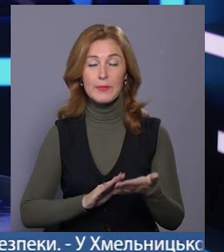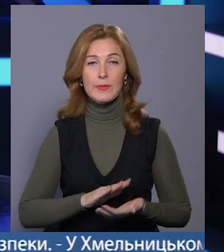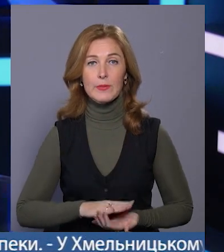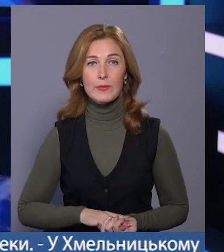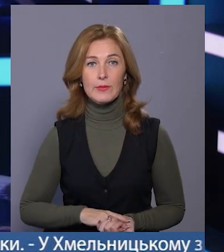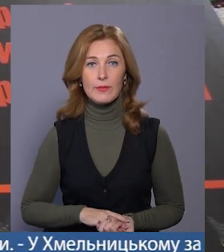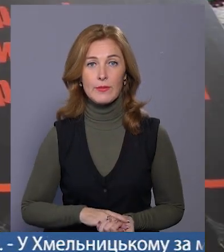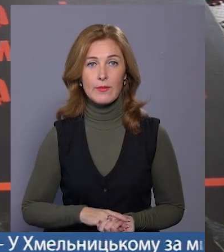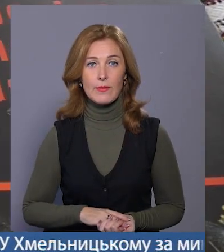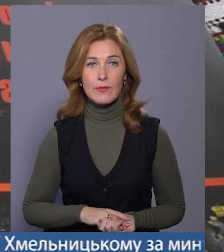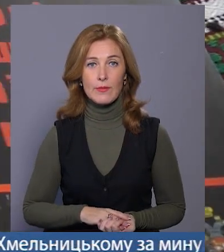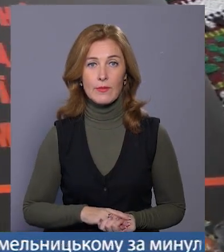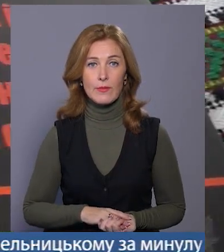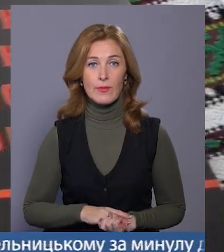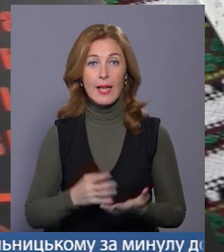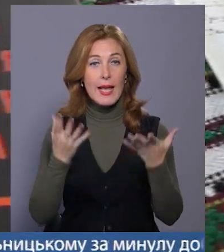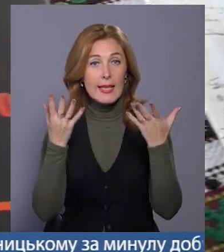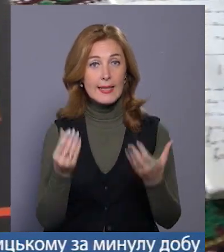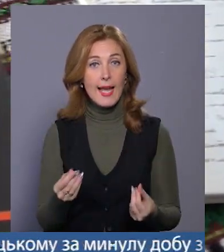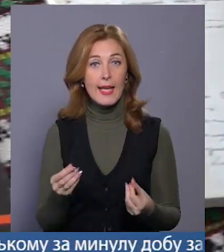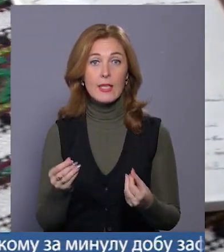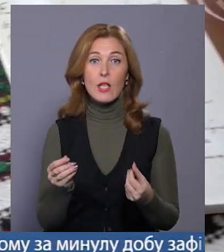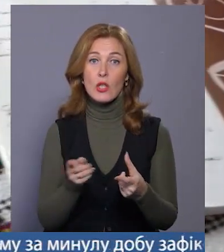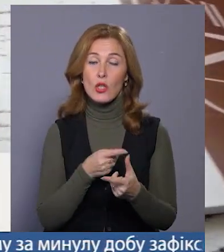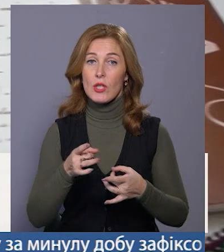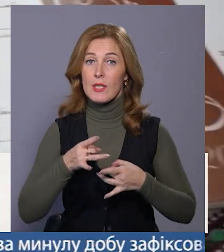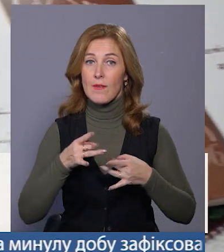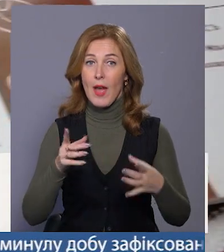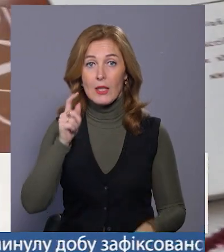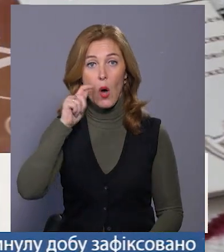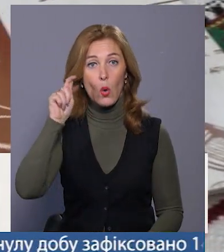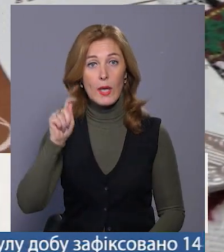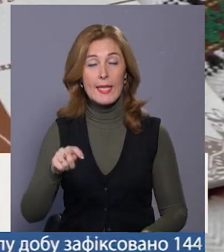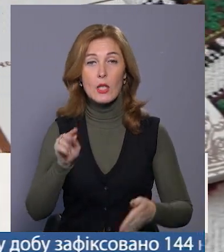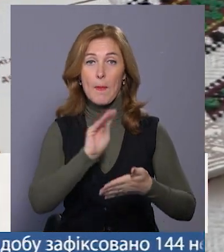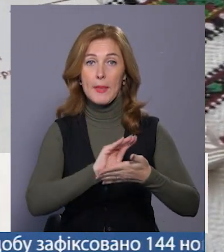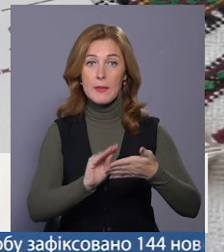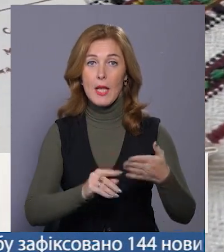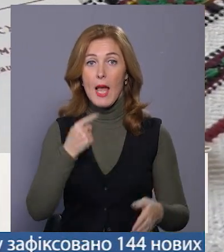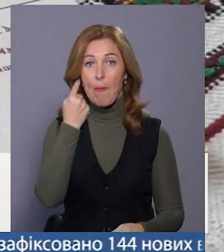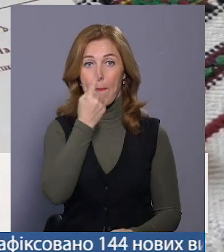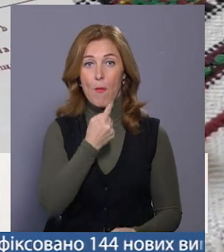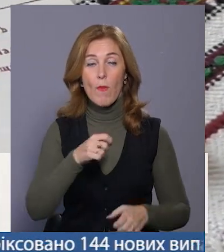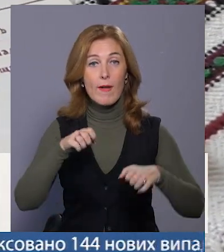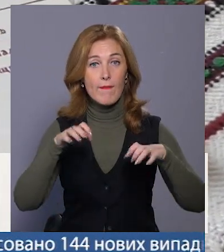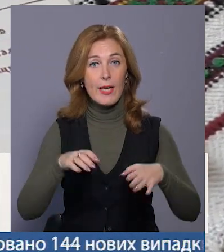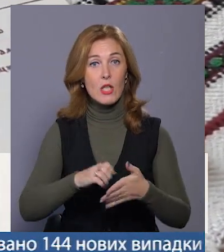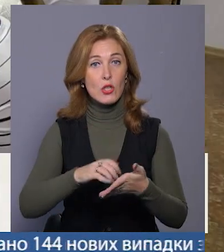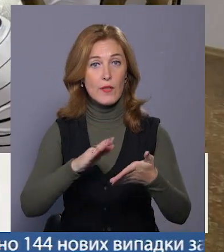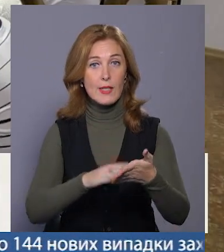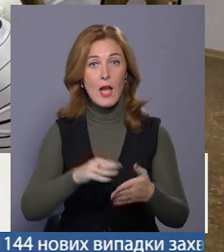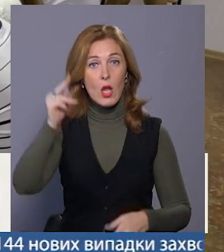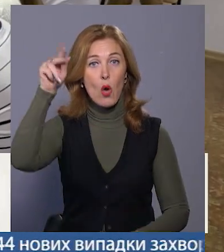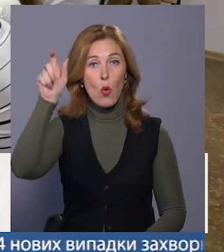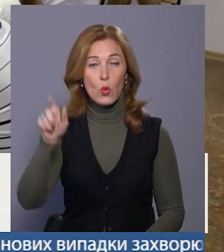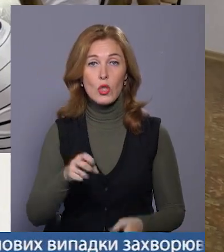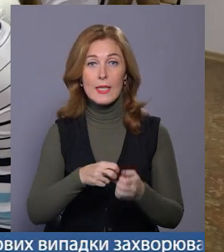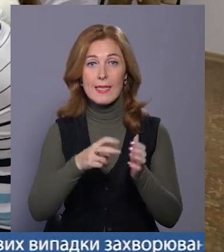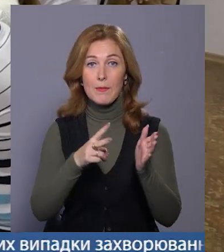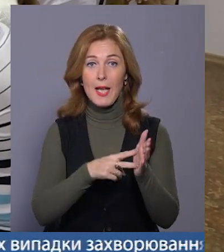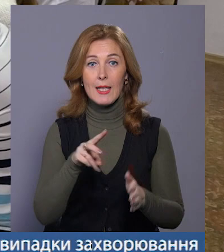Косаревої. День, чи радше свято української писемності та мови вирішили відзначити учні 17-го ліцею саме